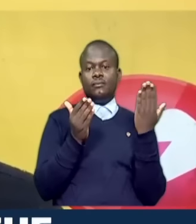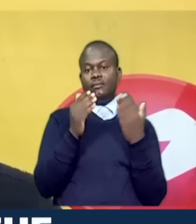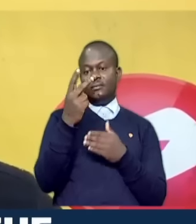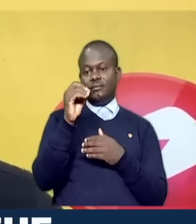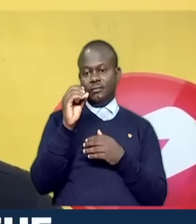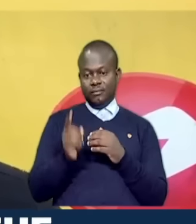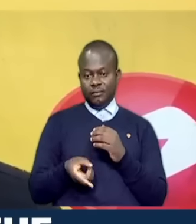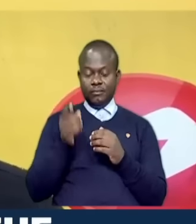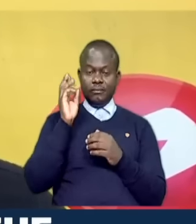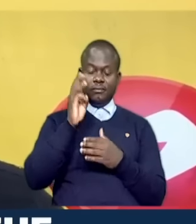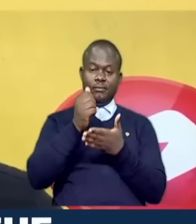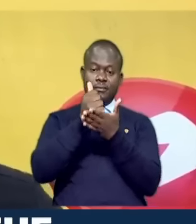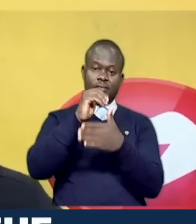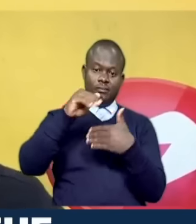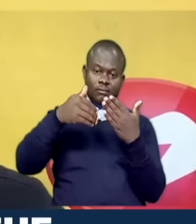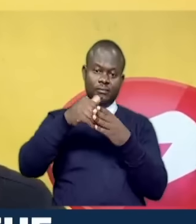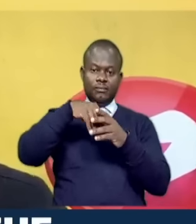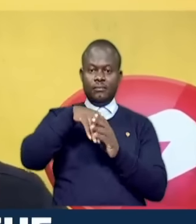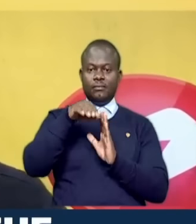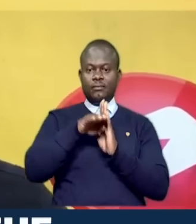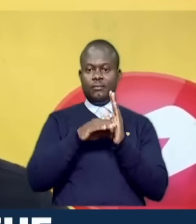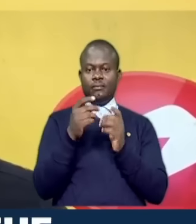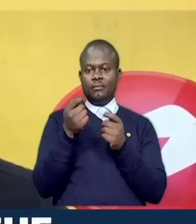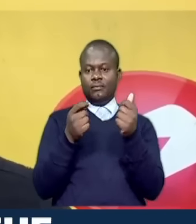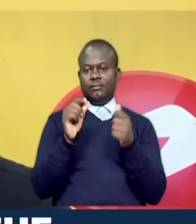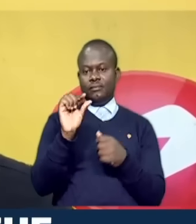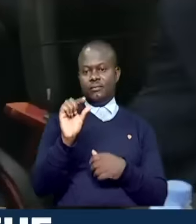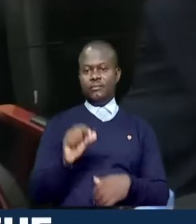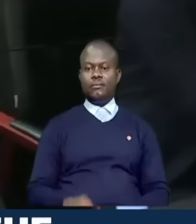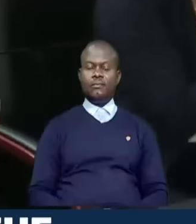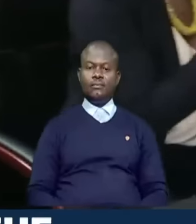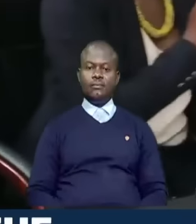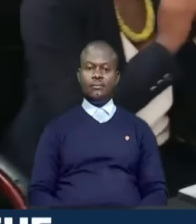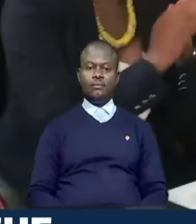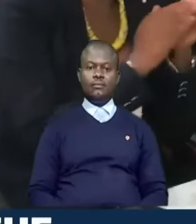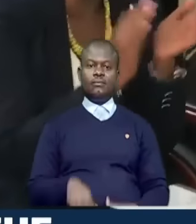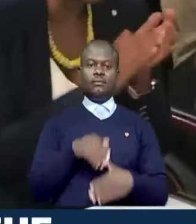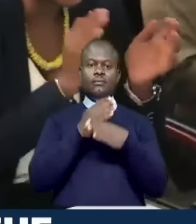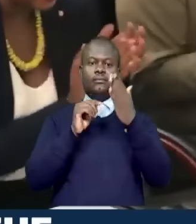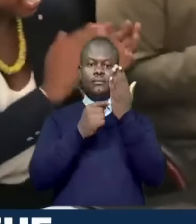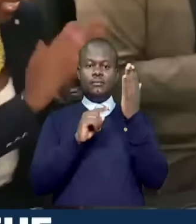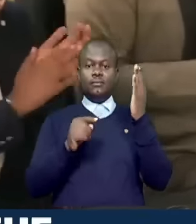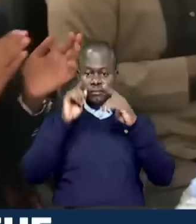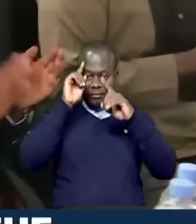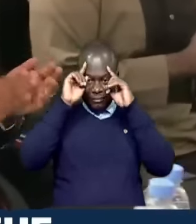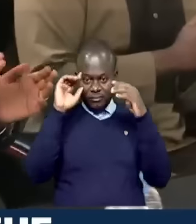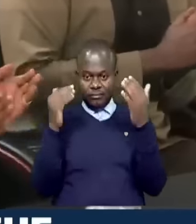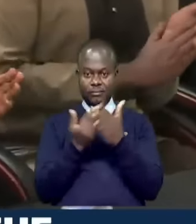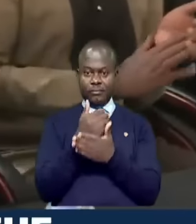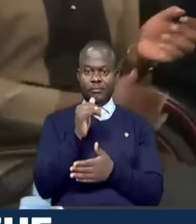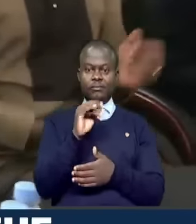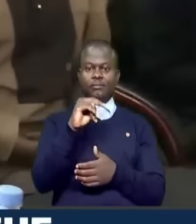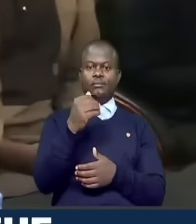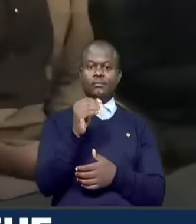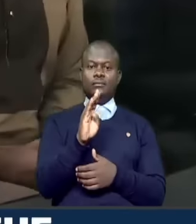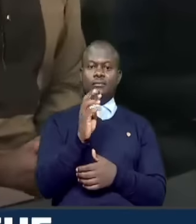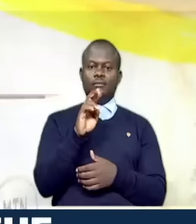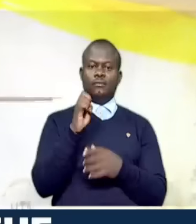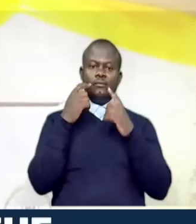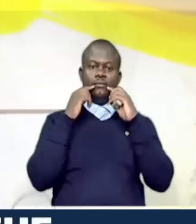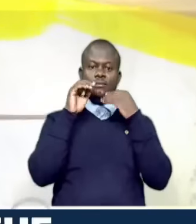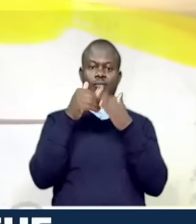rero tuzabafasha kujya muri gahunda ya make make. Minisitiri w'ikoranabuhanga na innovation Ingabire Paula avuga